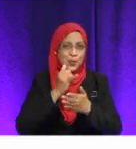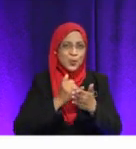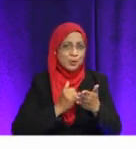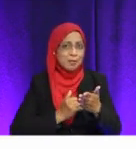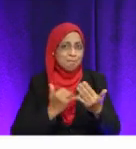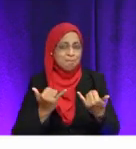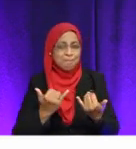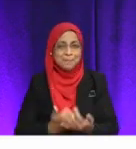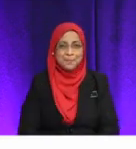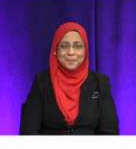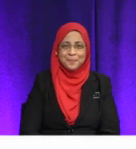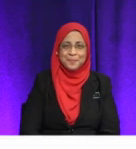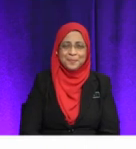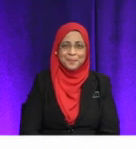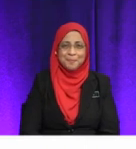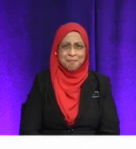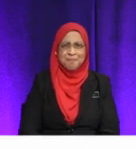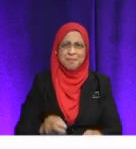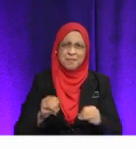pandangan atas